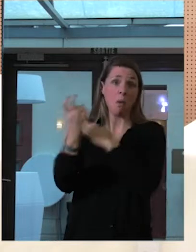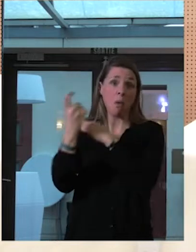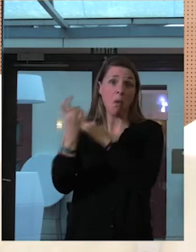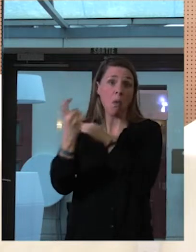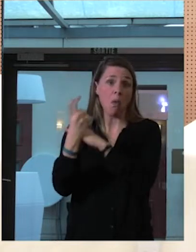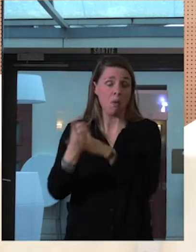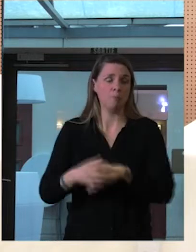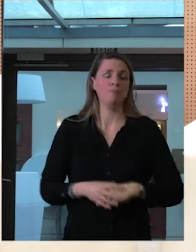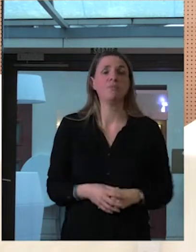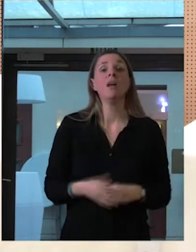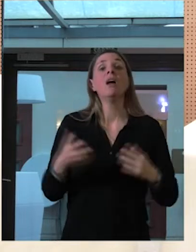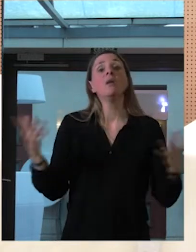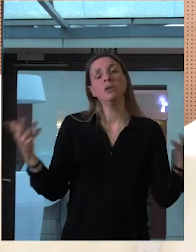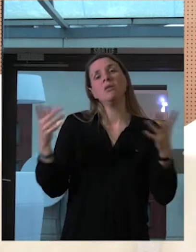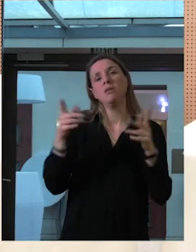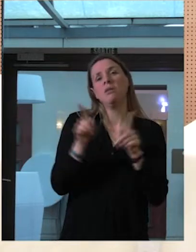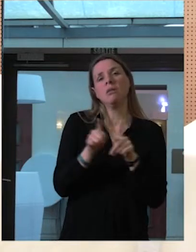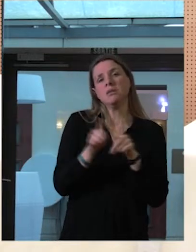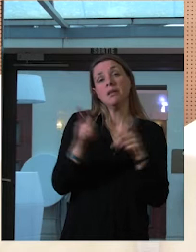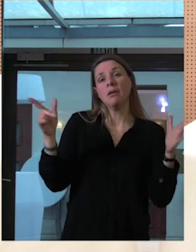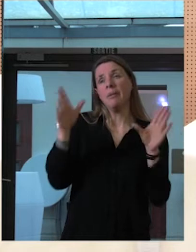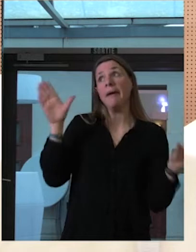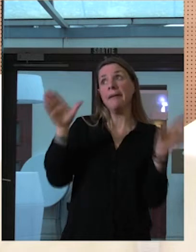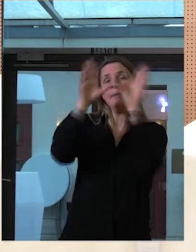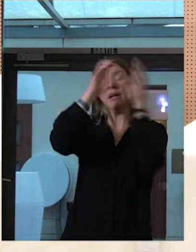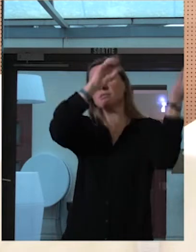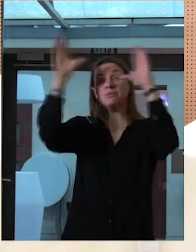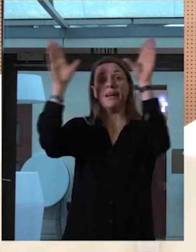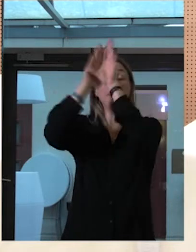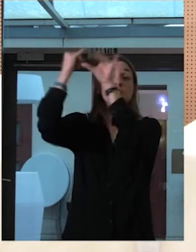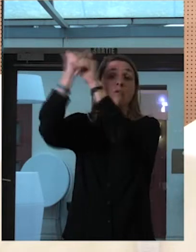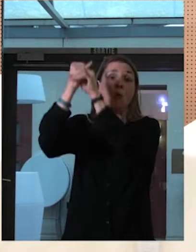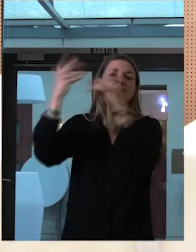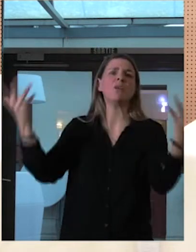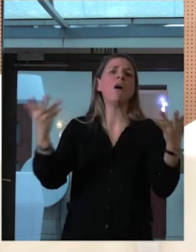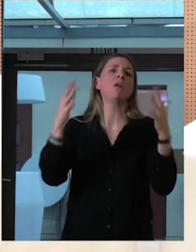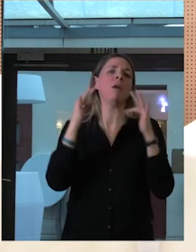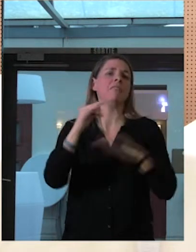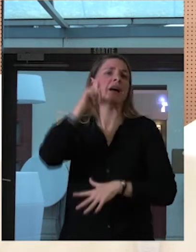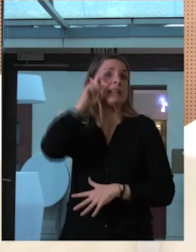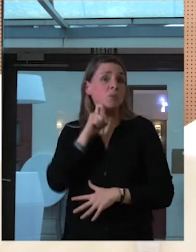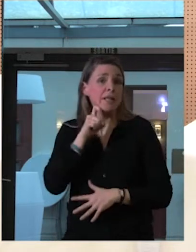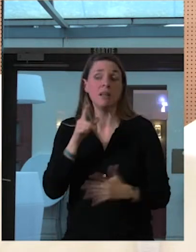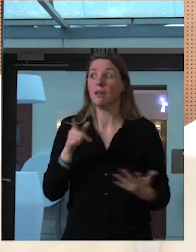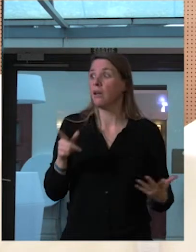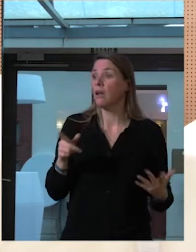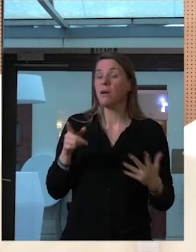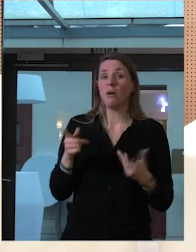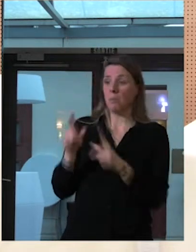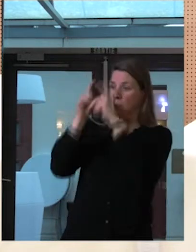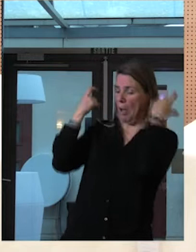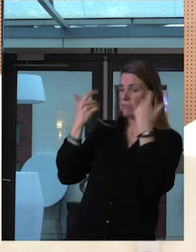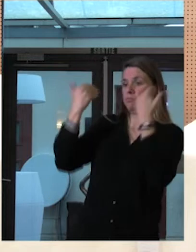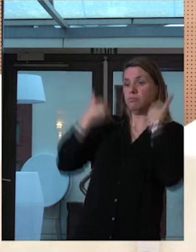Et je pense qu'on en a un gros aussi de stéréotypes qui nous suit et nous poursuit, c'est sur la sexualité. On est tout de suite catalogué comme